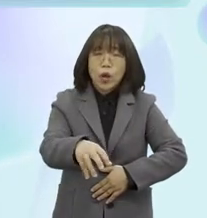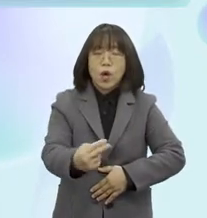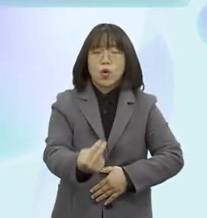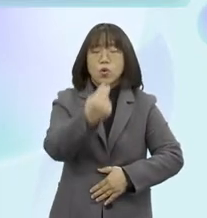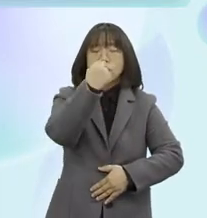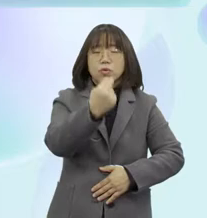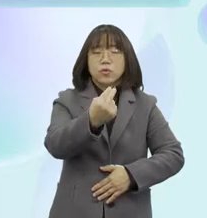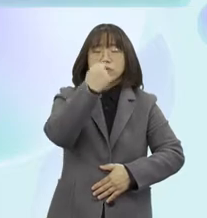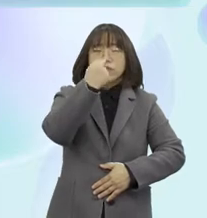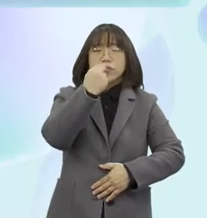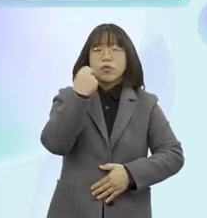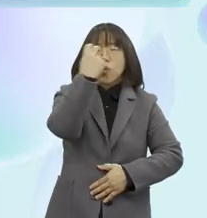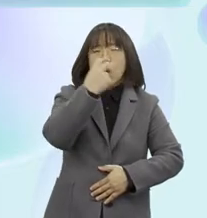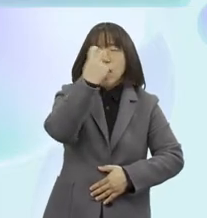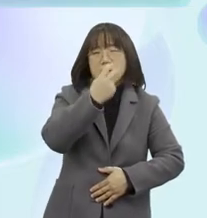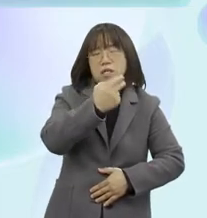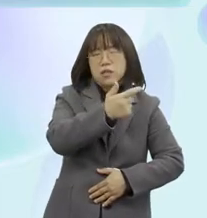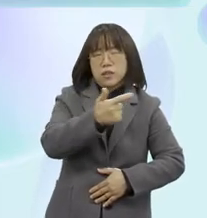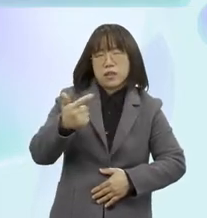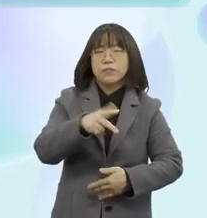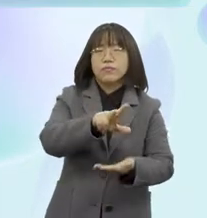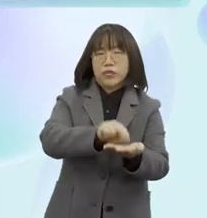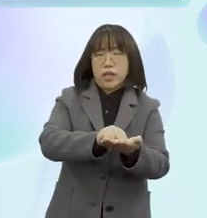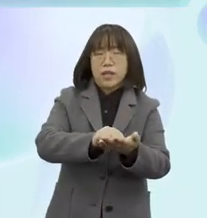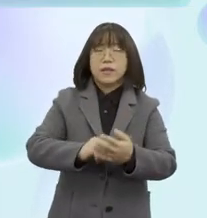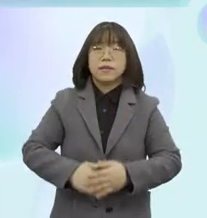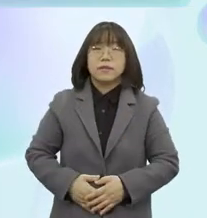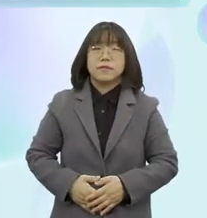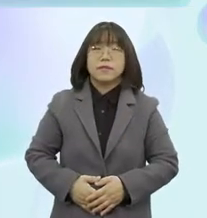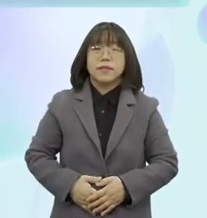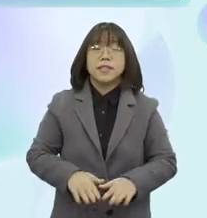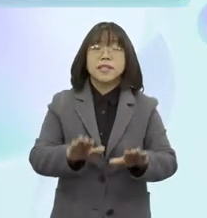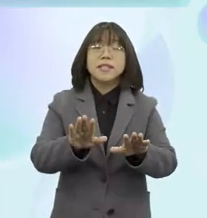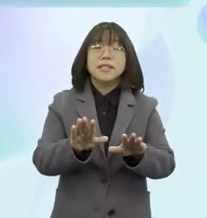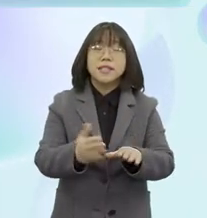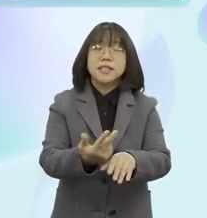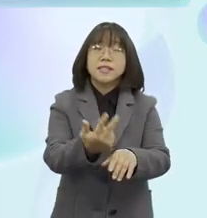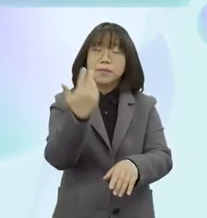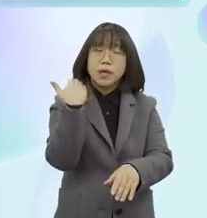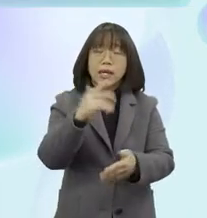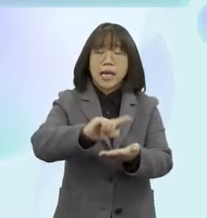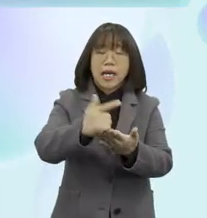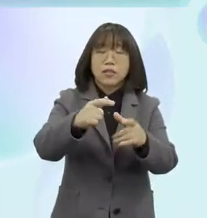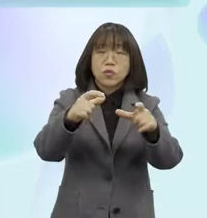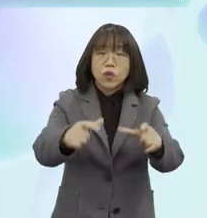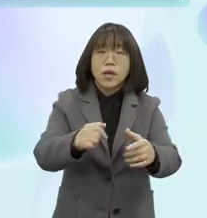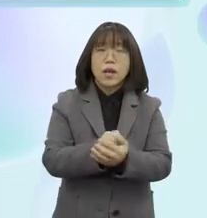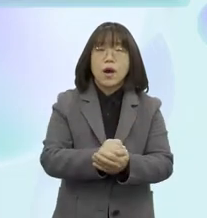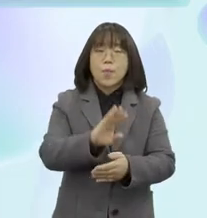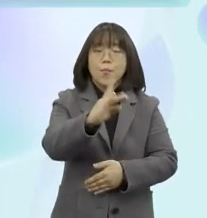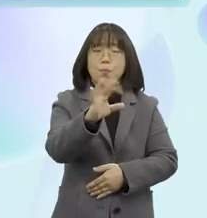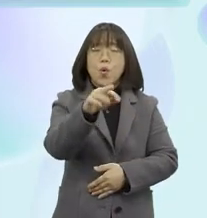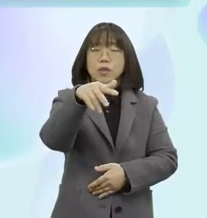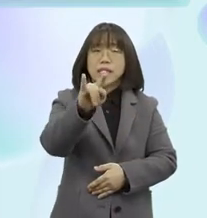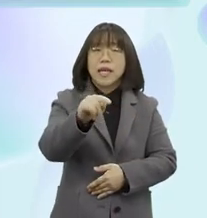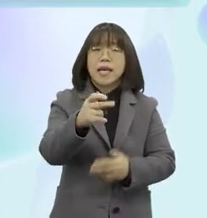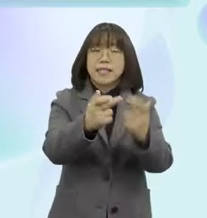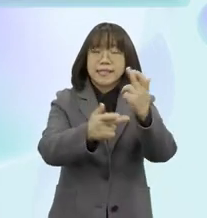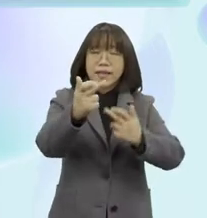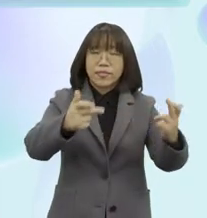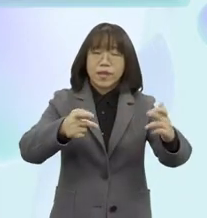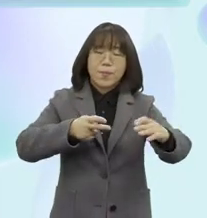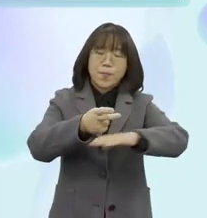관리는 큰 과제가 되고 있는데요. 이에 강서구가 지난 20일 전국 최초로 봉제산